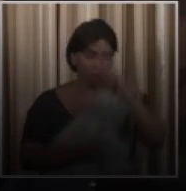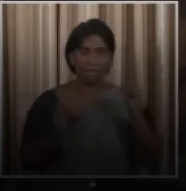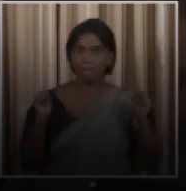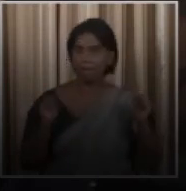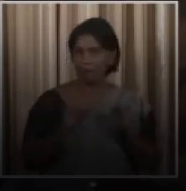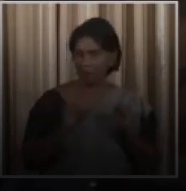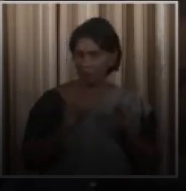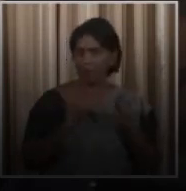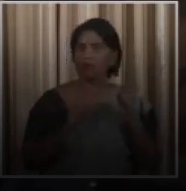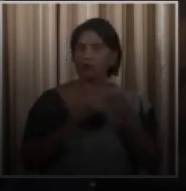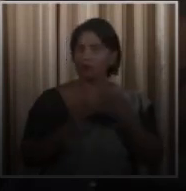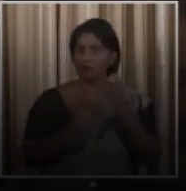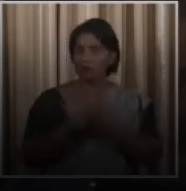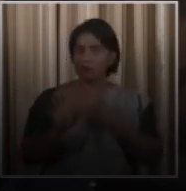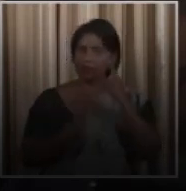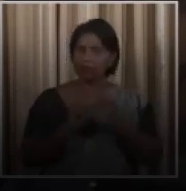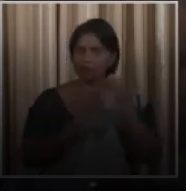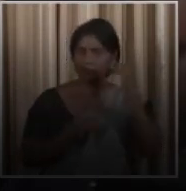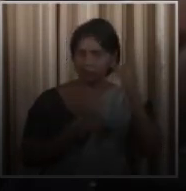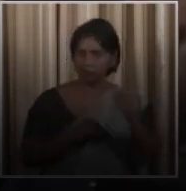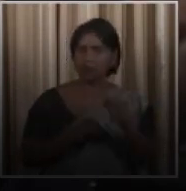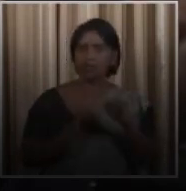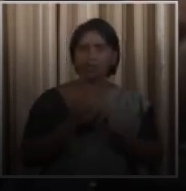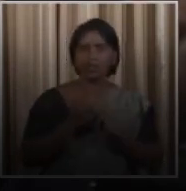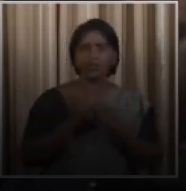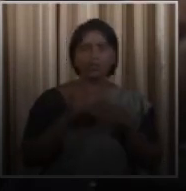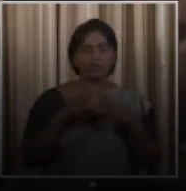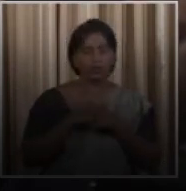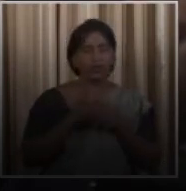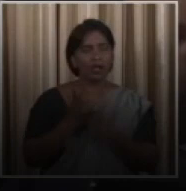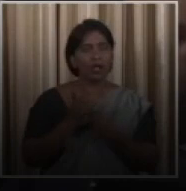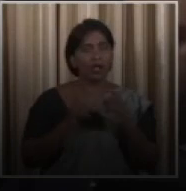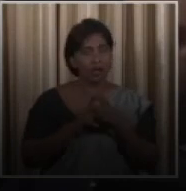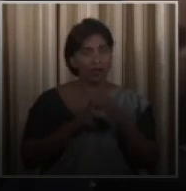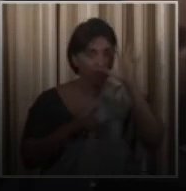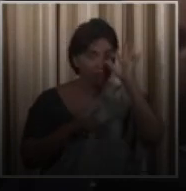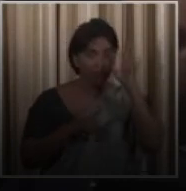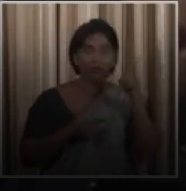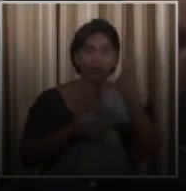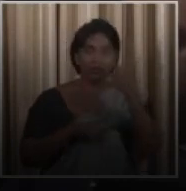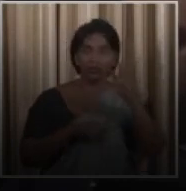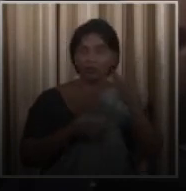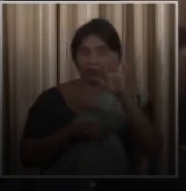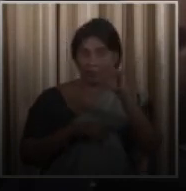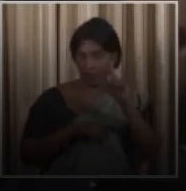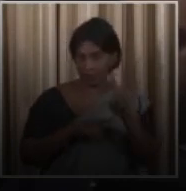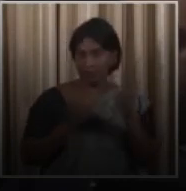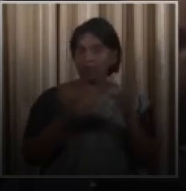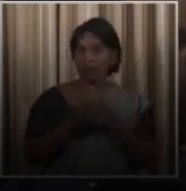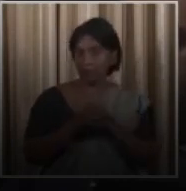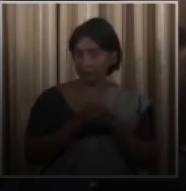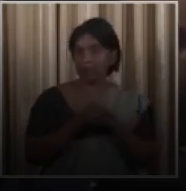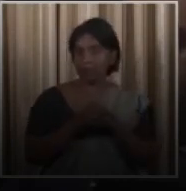වුණා තව අවුරුද්දක් ගියොත් එම SWRD බණ්ඩාරනායක මහත්මයා පිහිටුවගත් 1951